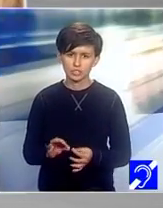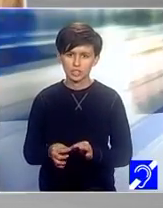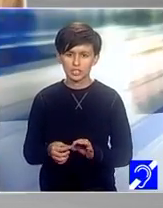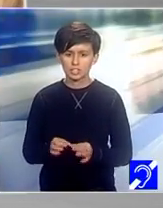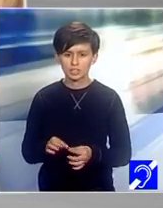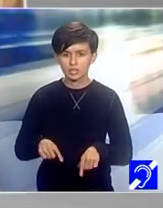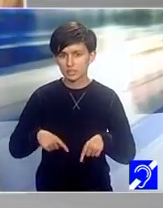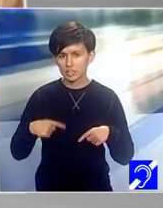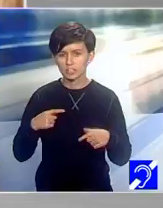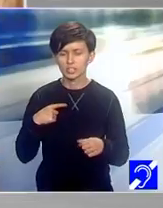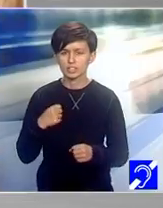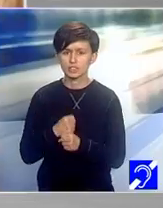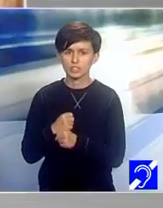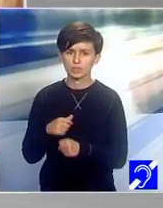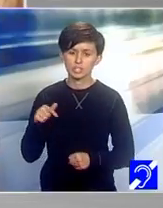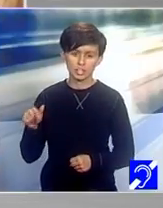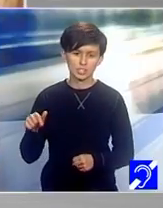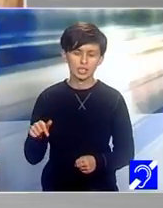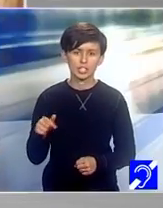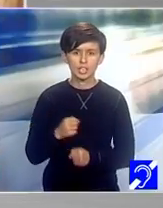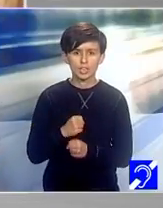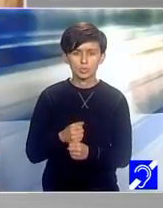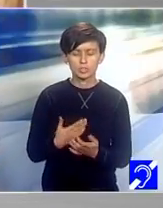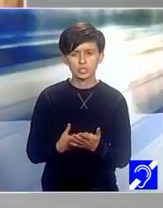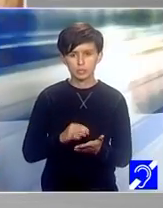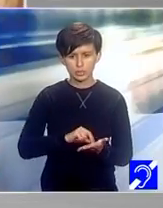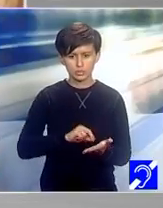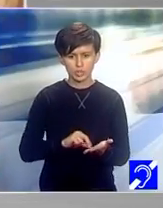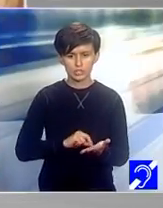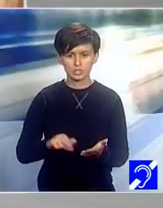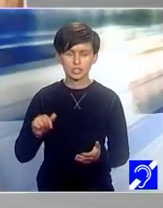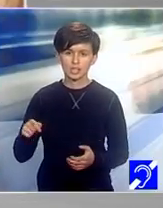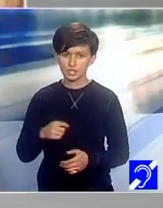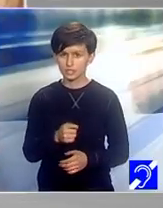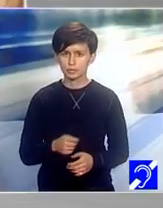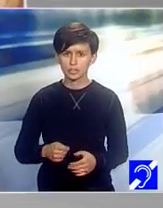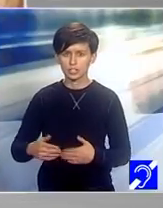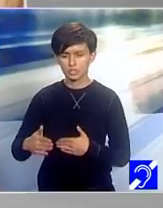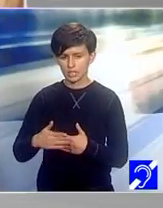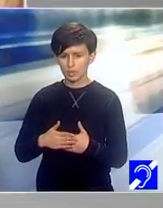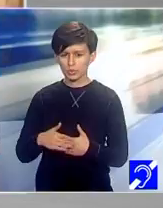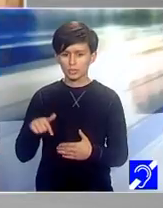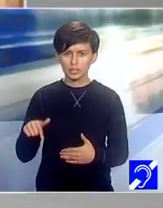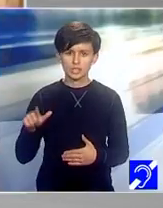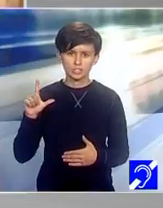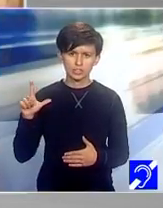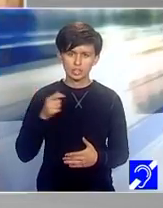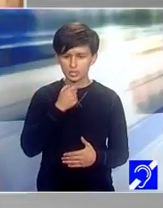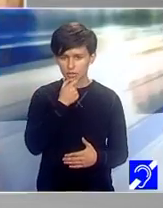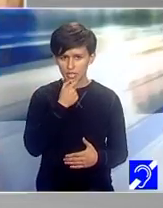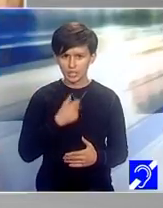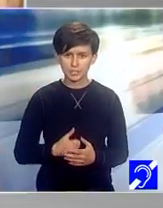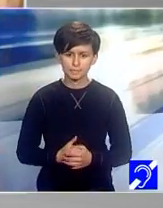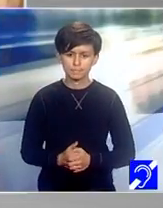creat de către ei. Ei au muncit acolo pentru a scrie acest proiect. Ne-am apropiat în acești 2 ani, cel puțin în ultimii 2 ani de